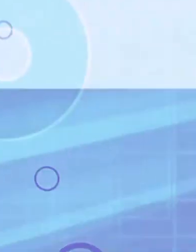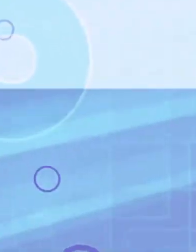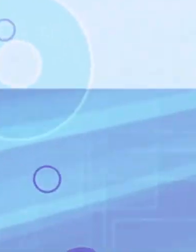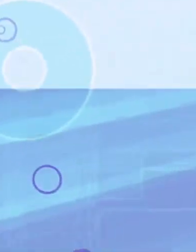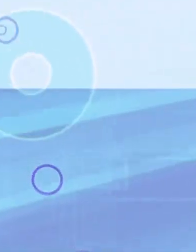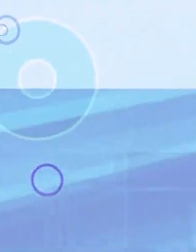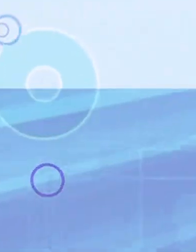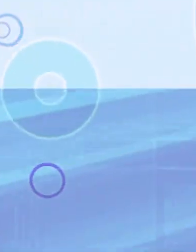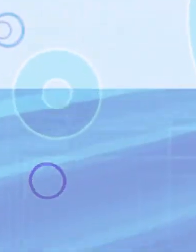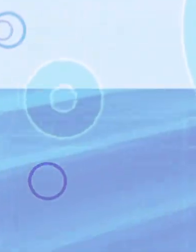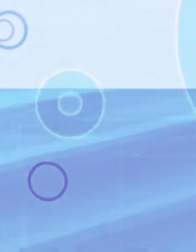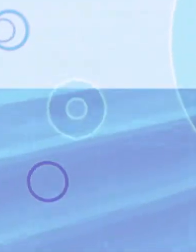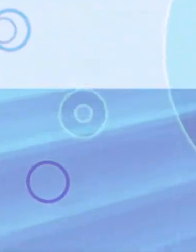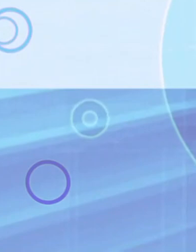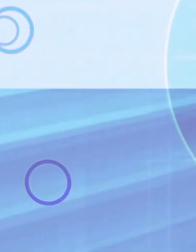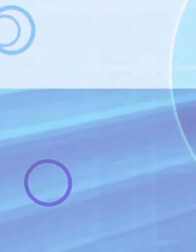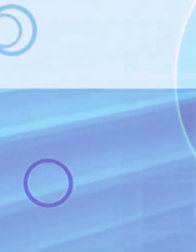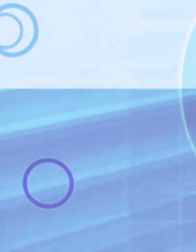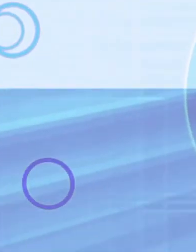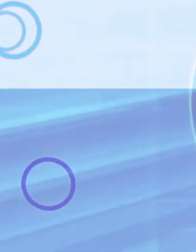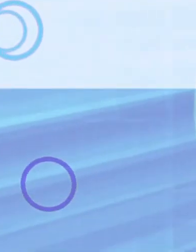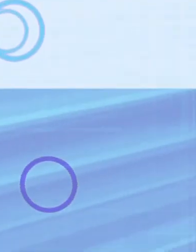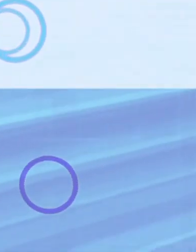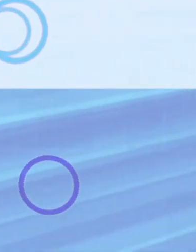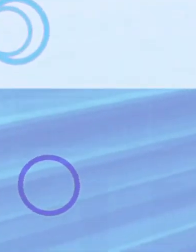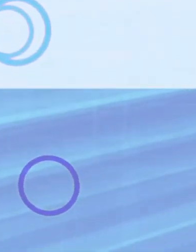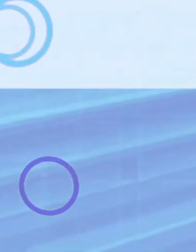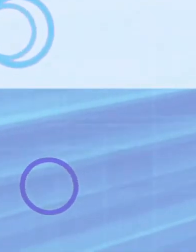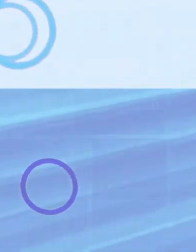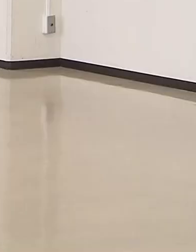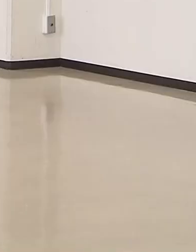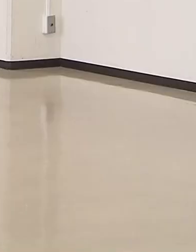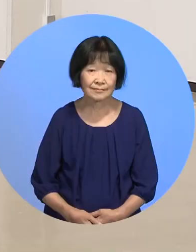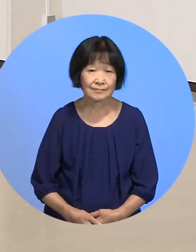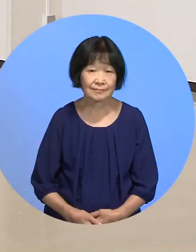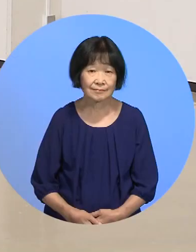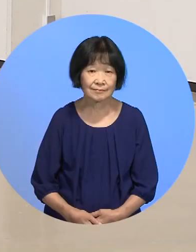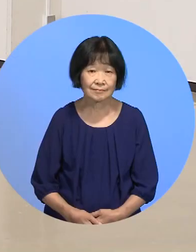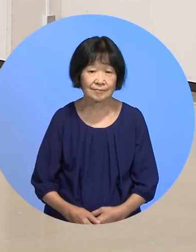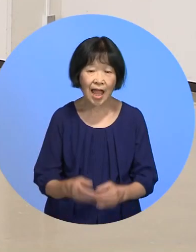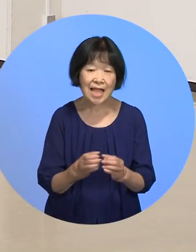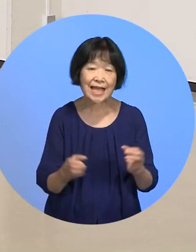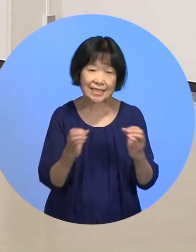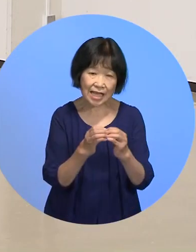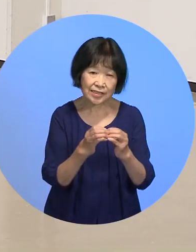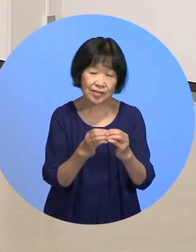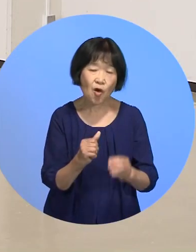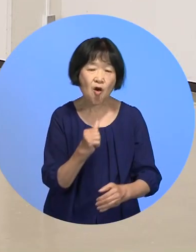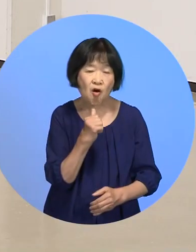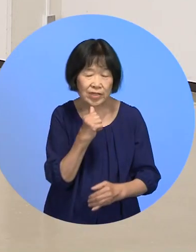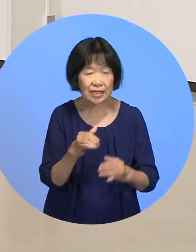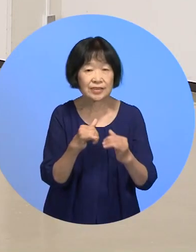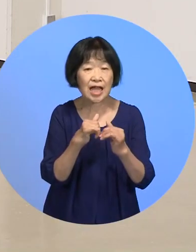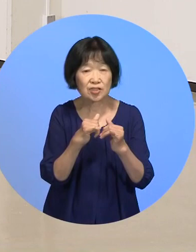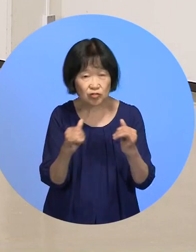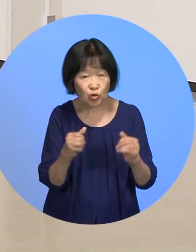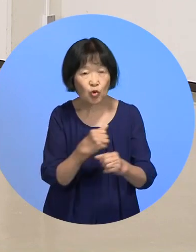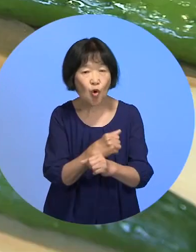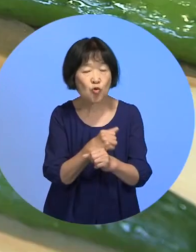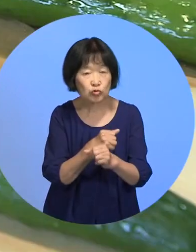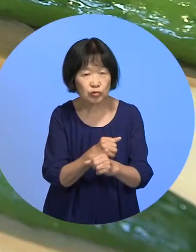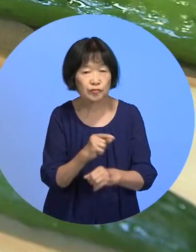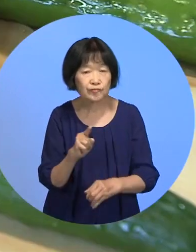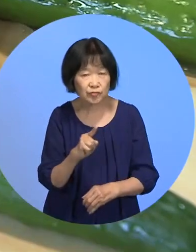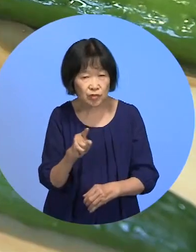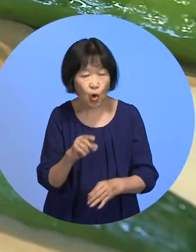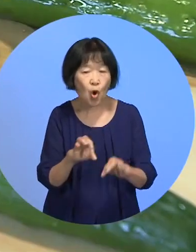では副菜の少ない人はどうしたらいいのでしょうか。 副菜が少ない方の工夫としては